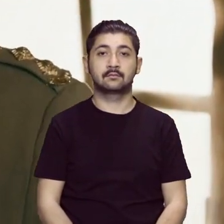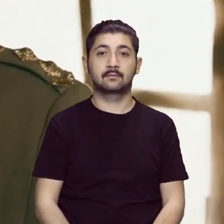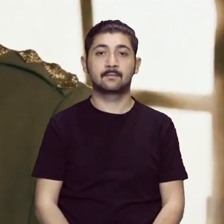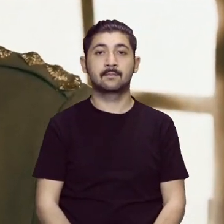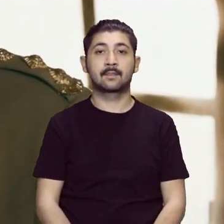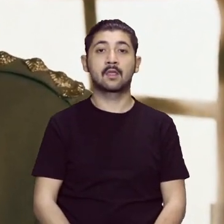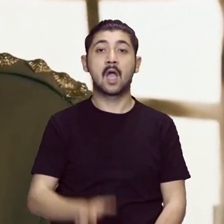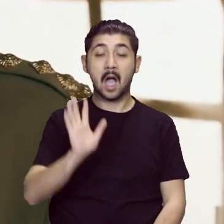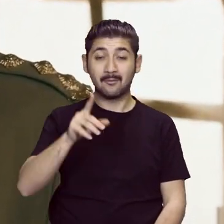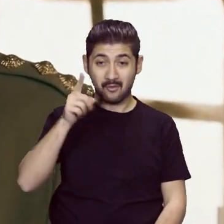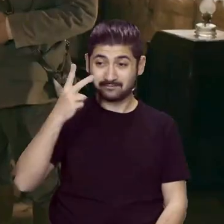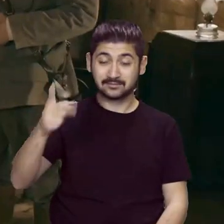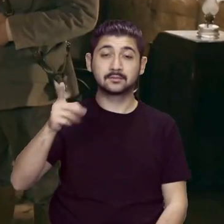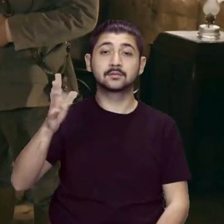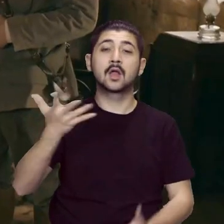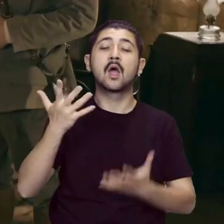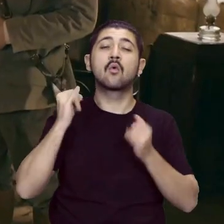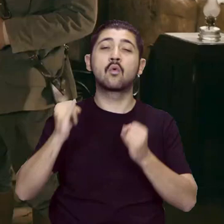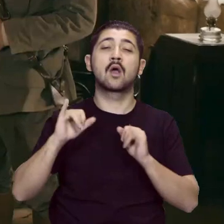Ama onların durumu bizden çok daha kötü.